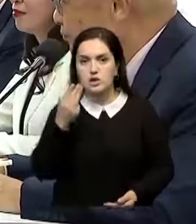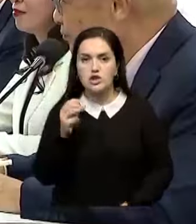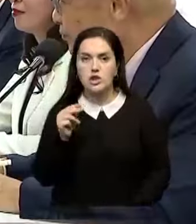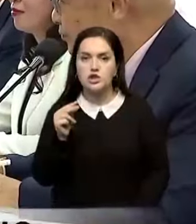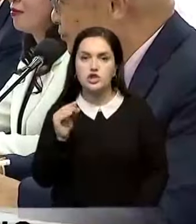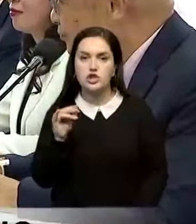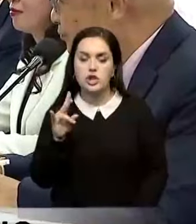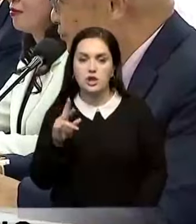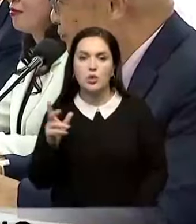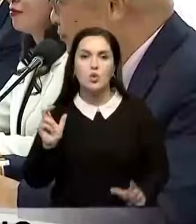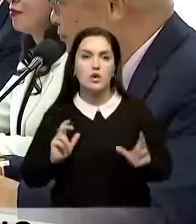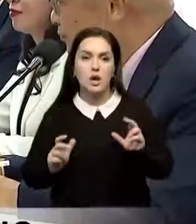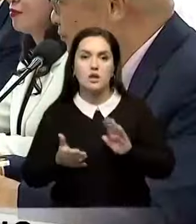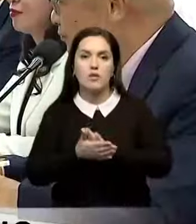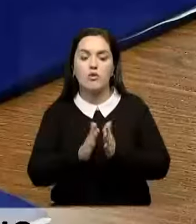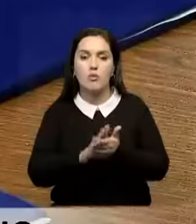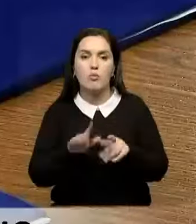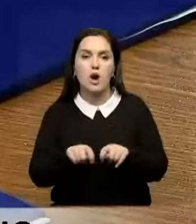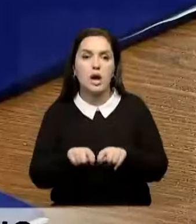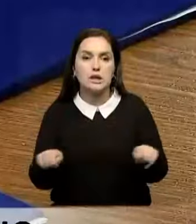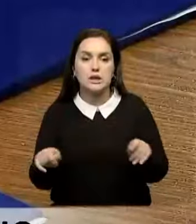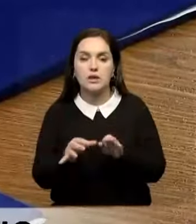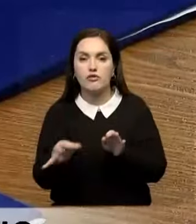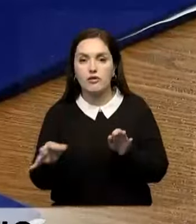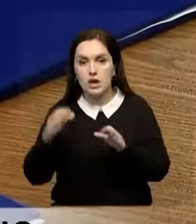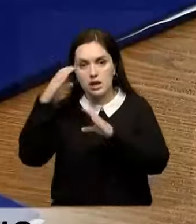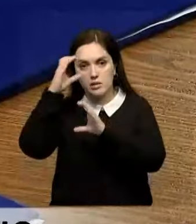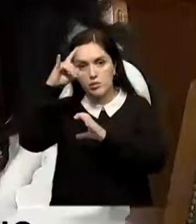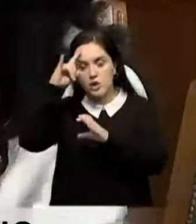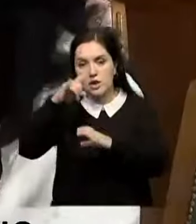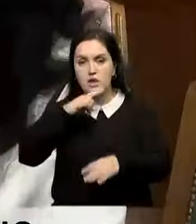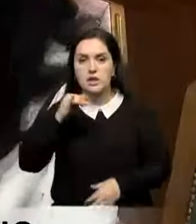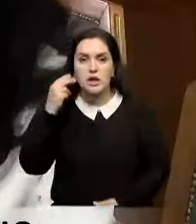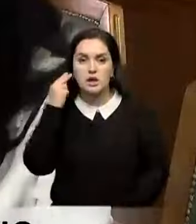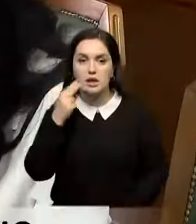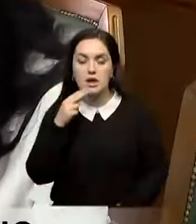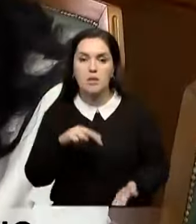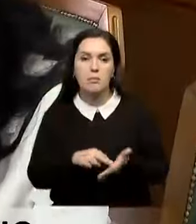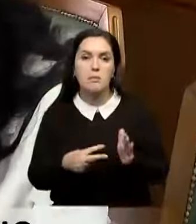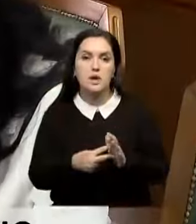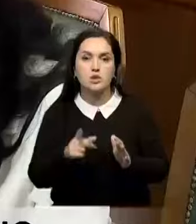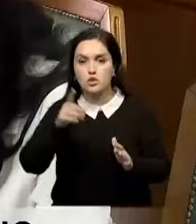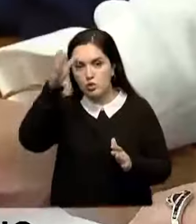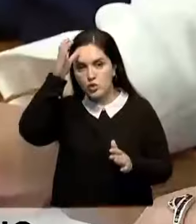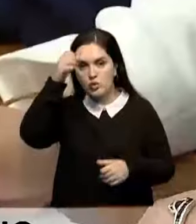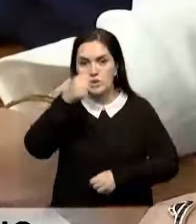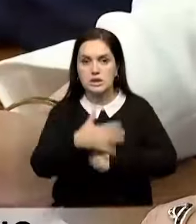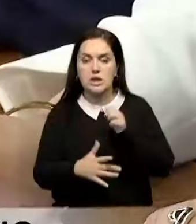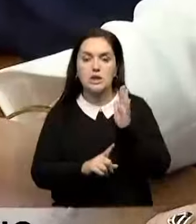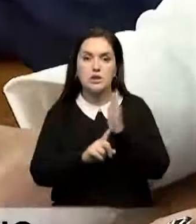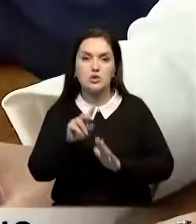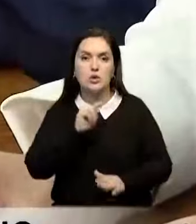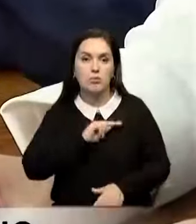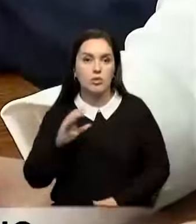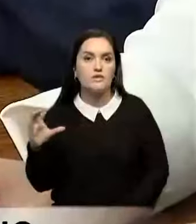и Шэньчжэньский университет. Договор предусматривает открытие филиалов лабораторий в Казахстане и Китае. Планируется, что научный